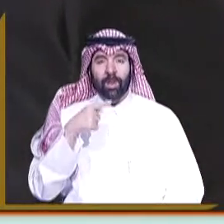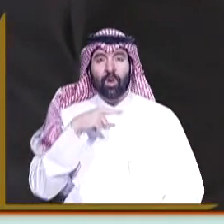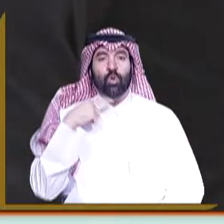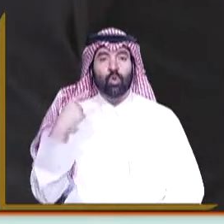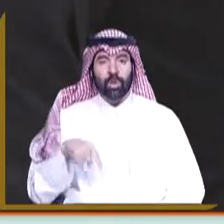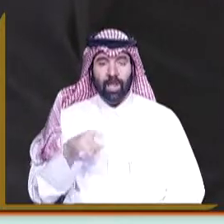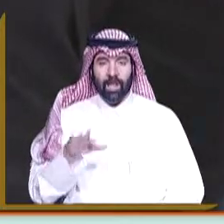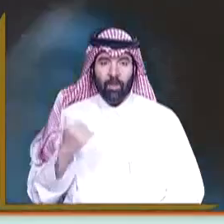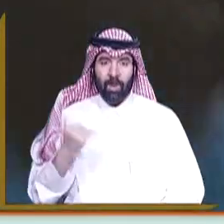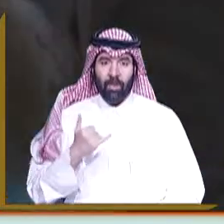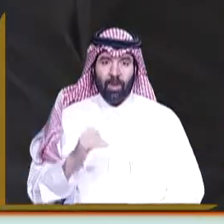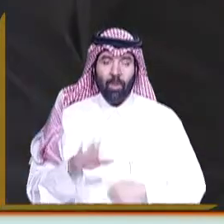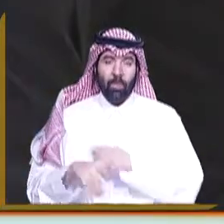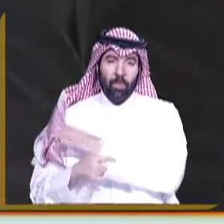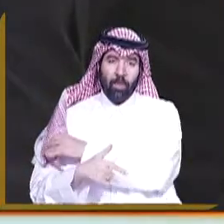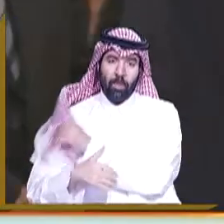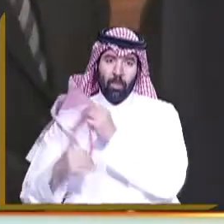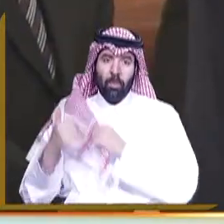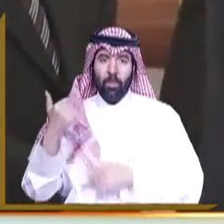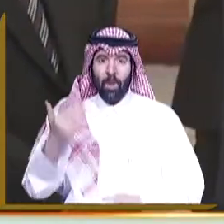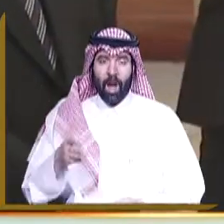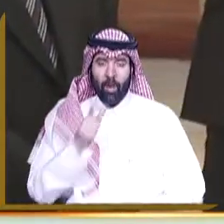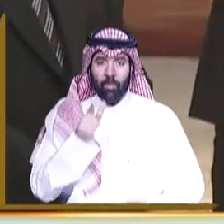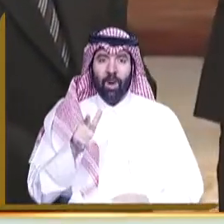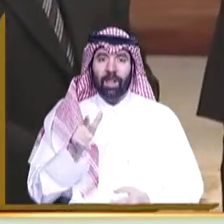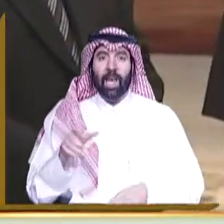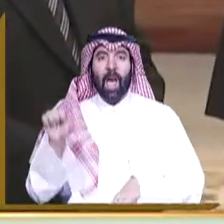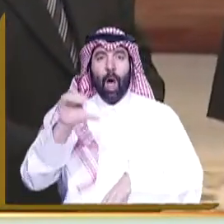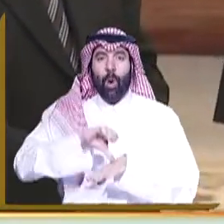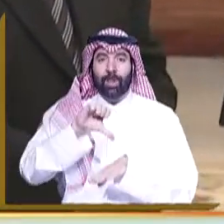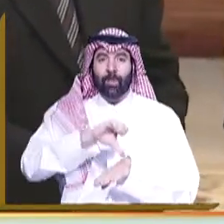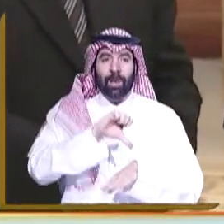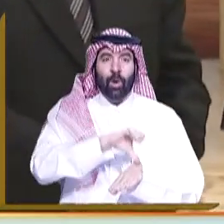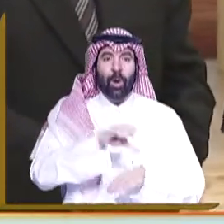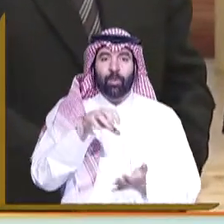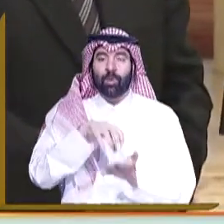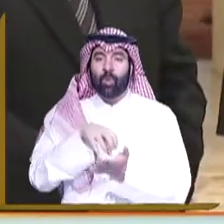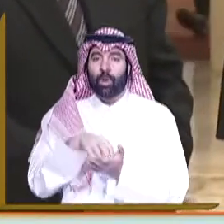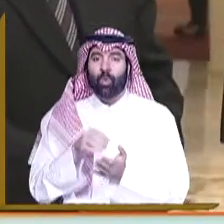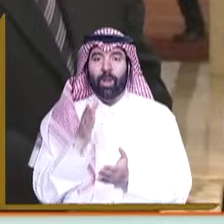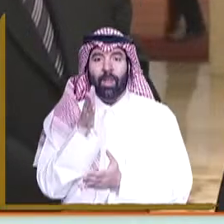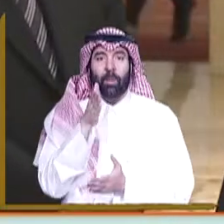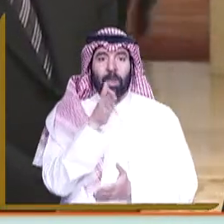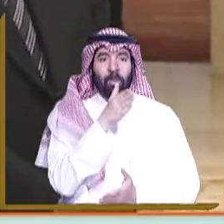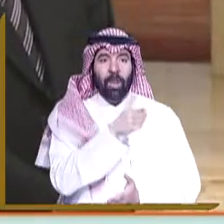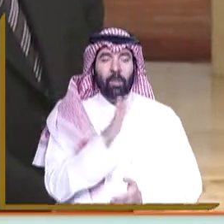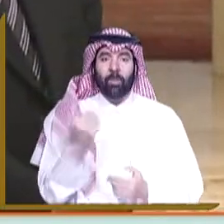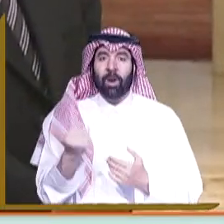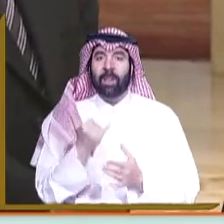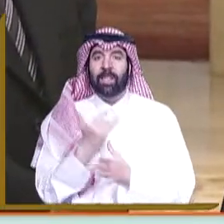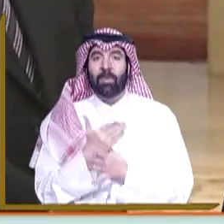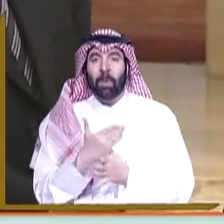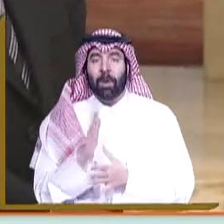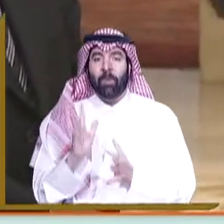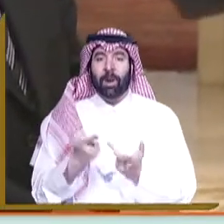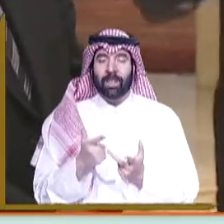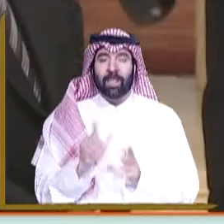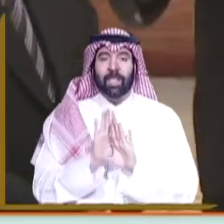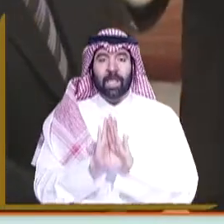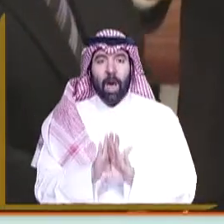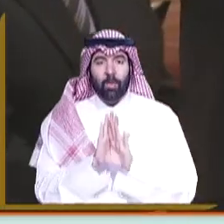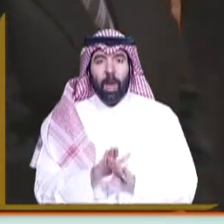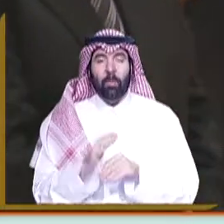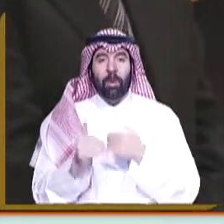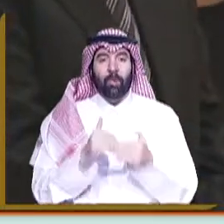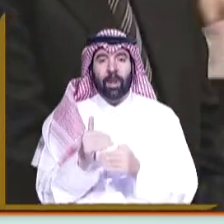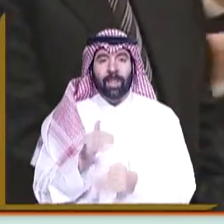لموسكو وبعدها لبقية العواصم لهذه الدول. فيعني في نتيجة لهذا الحراك.